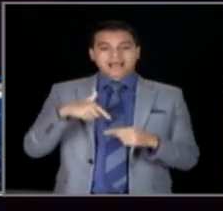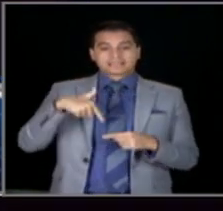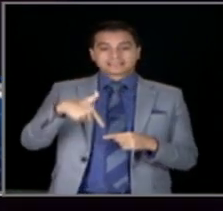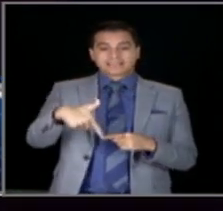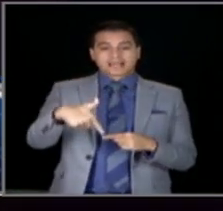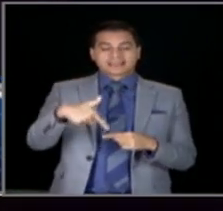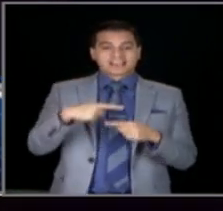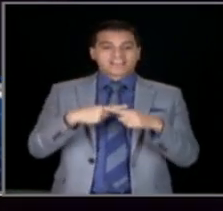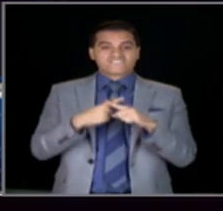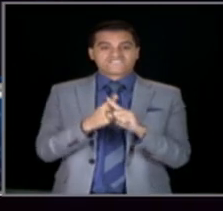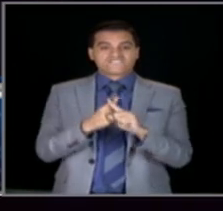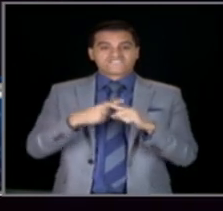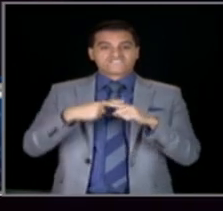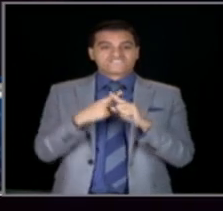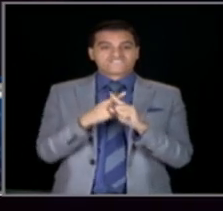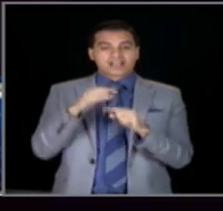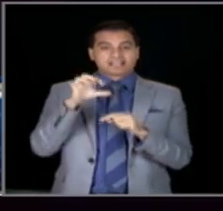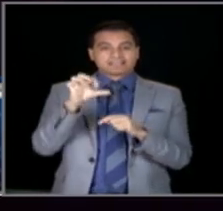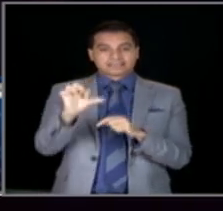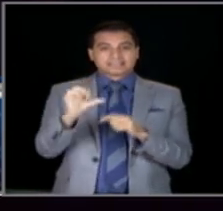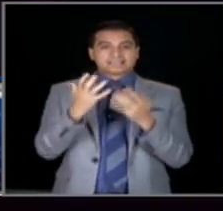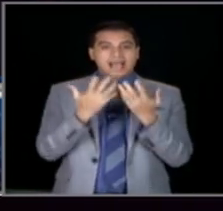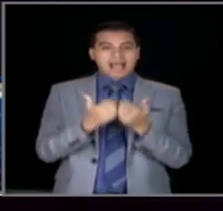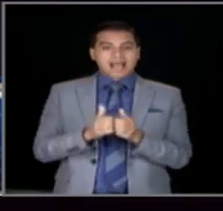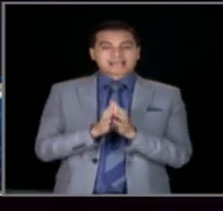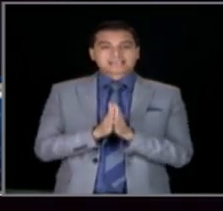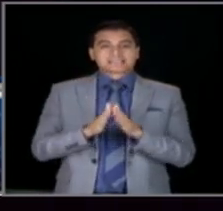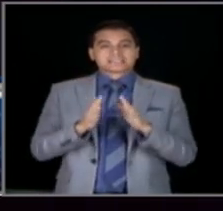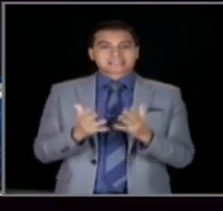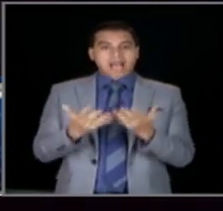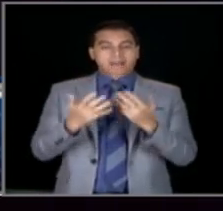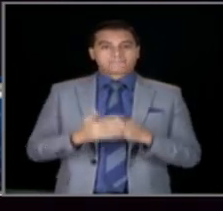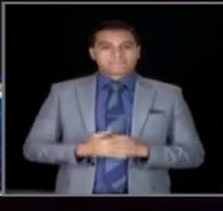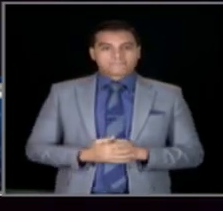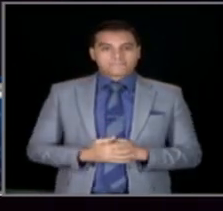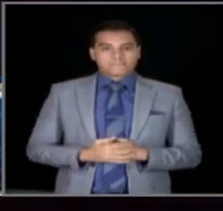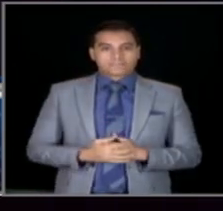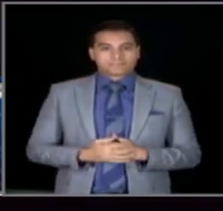6 في 9 يساوي كام؟